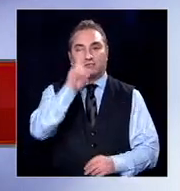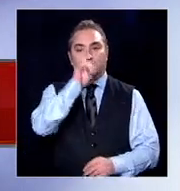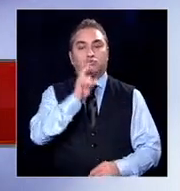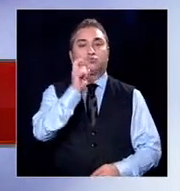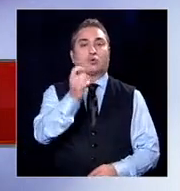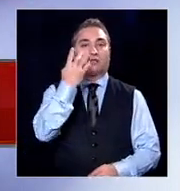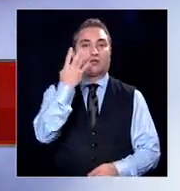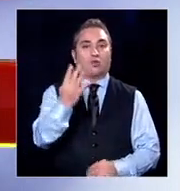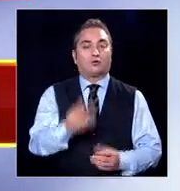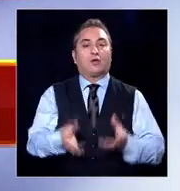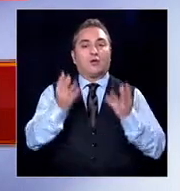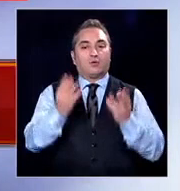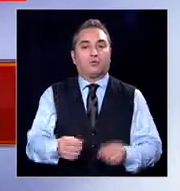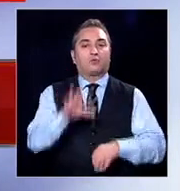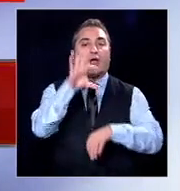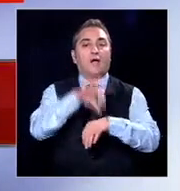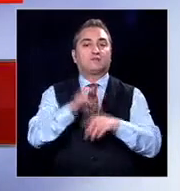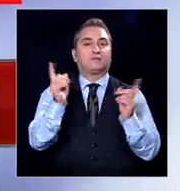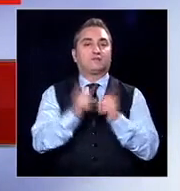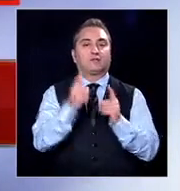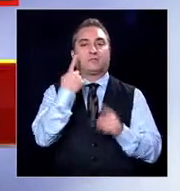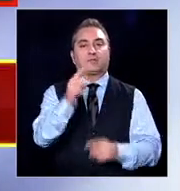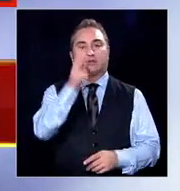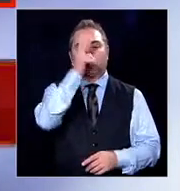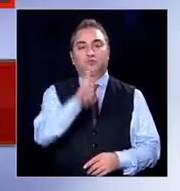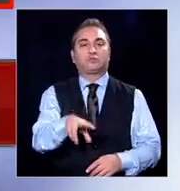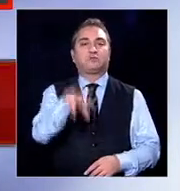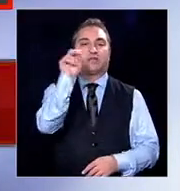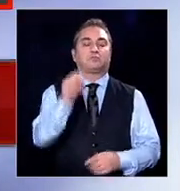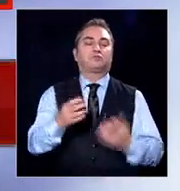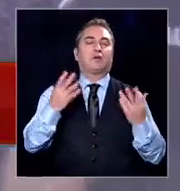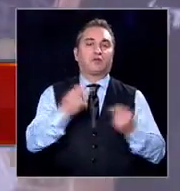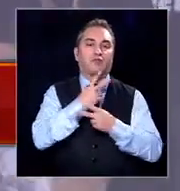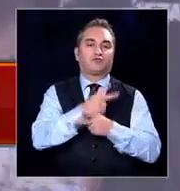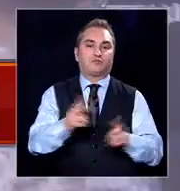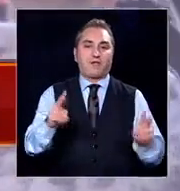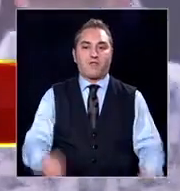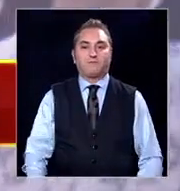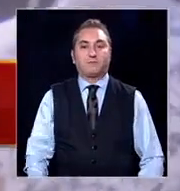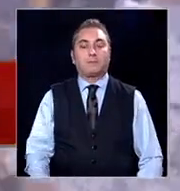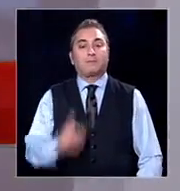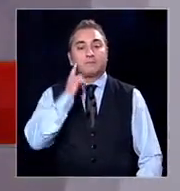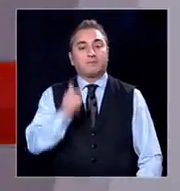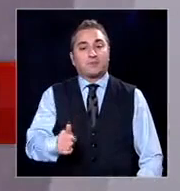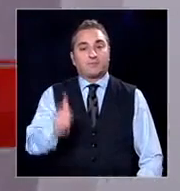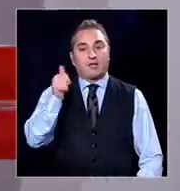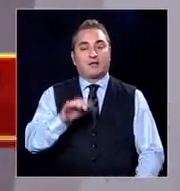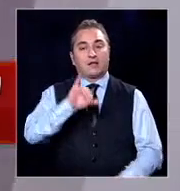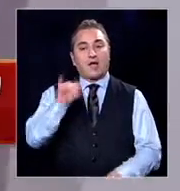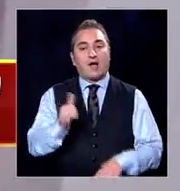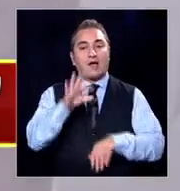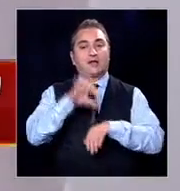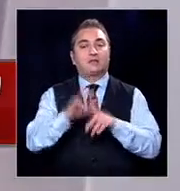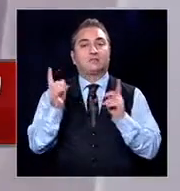194 olurken hastaların sayısı da 1370 olarak açıklandı. Bakan ağır hasta sayımız her gün